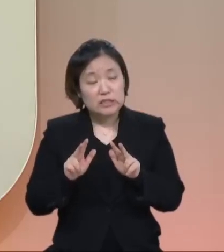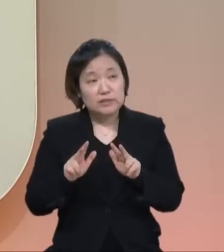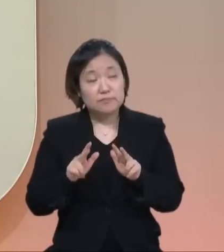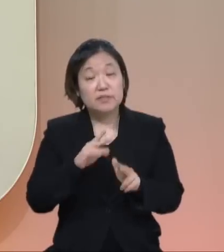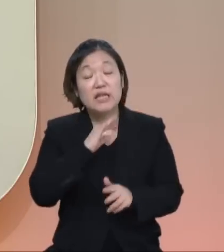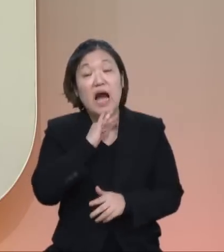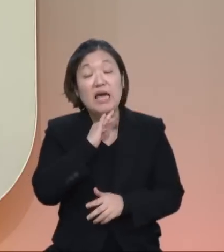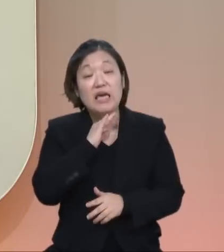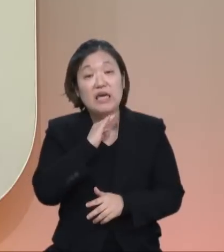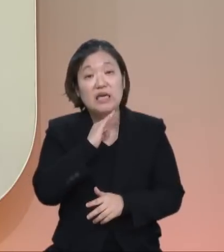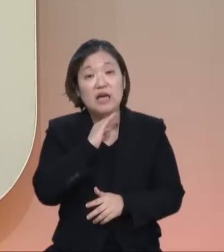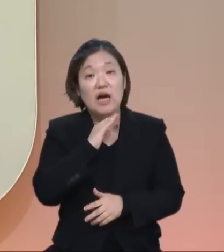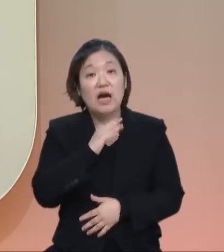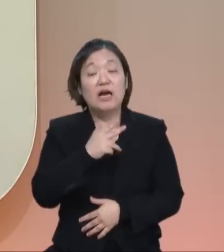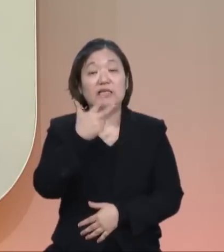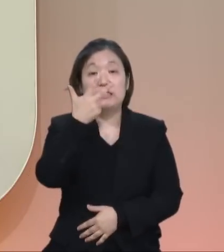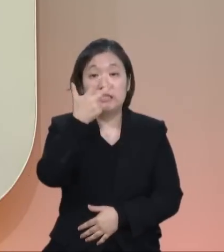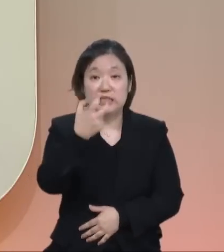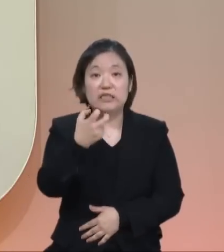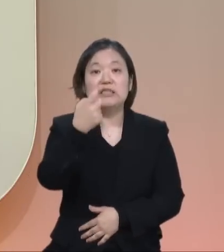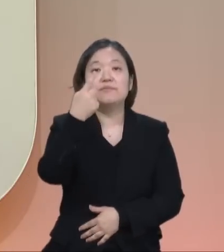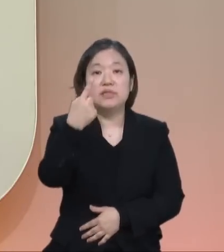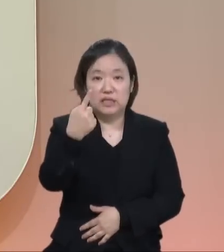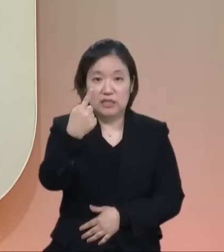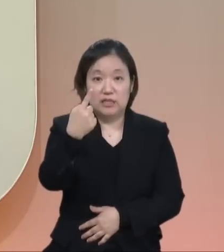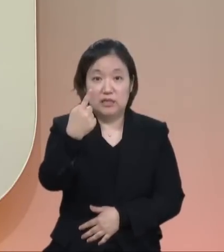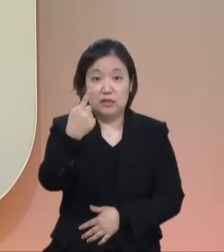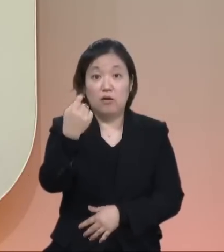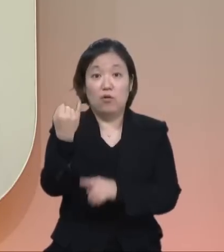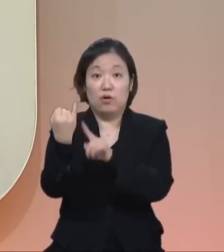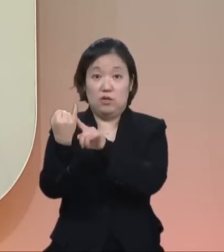실순하고도 한 살이시래요 칠순 하나인데